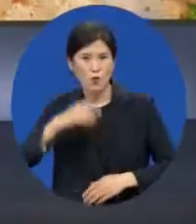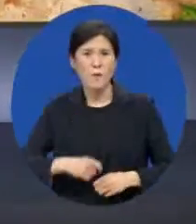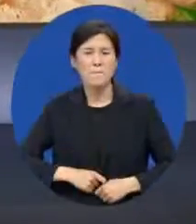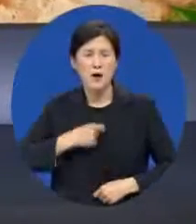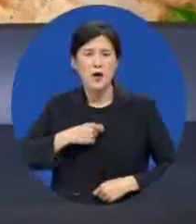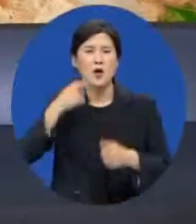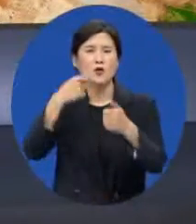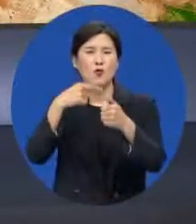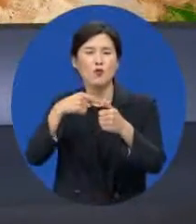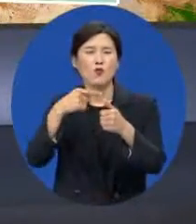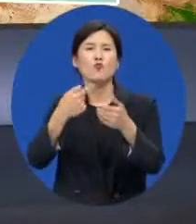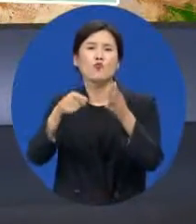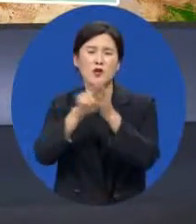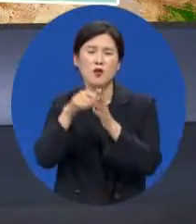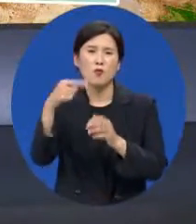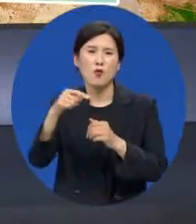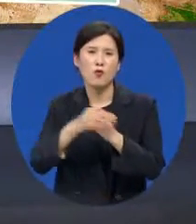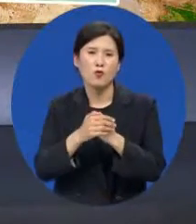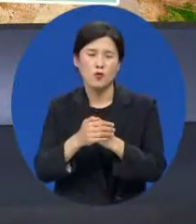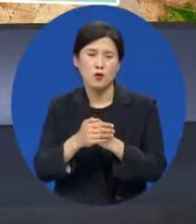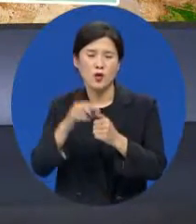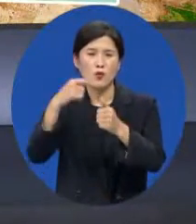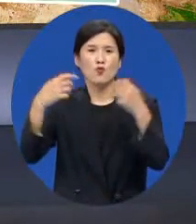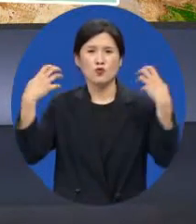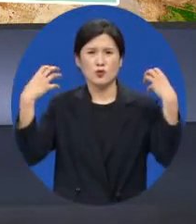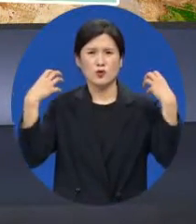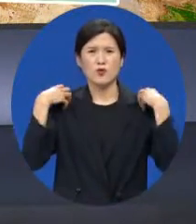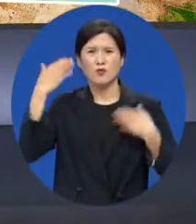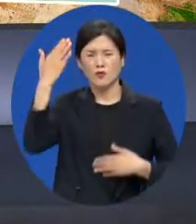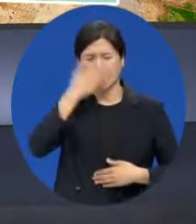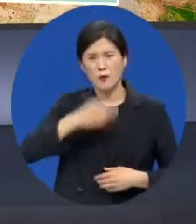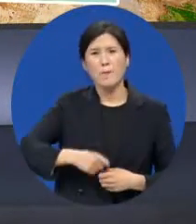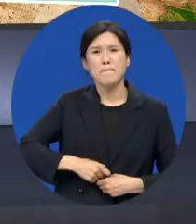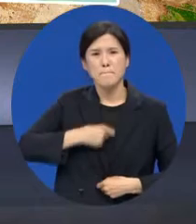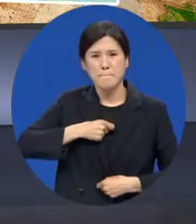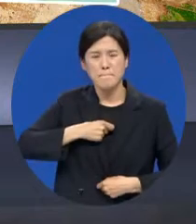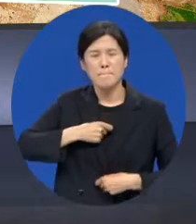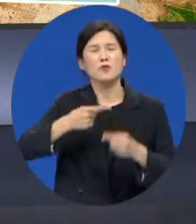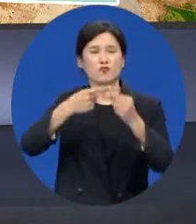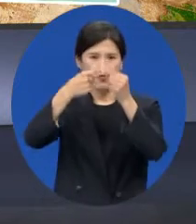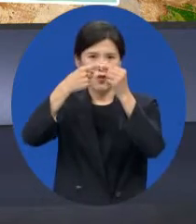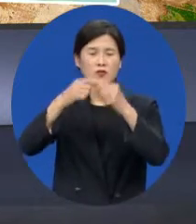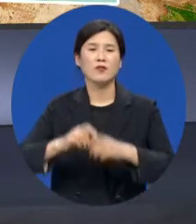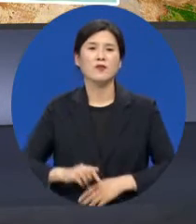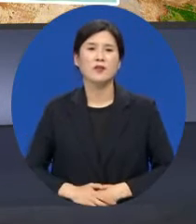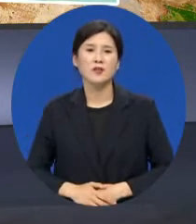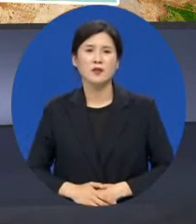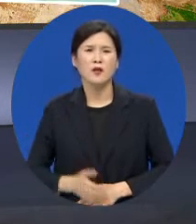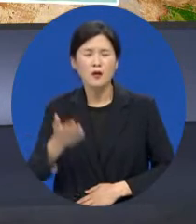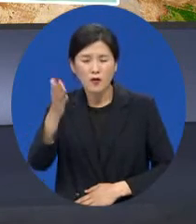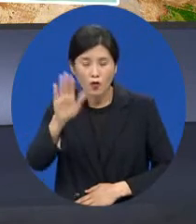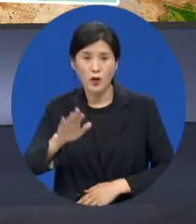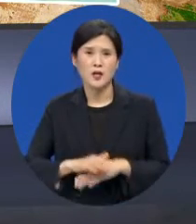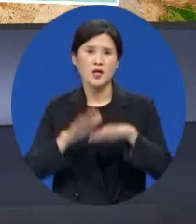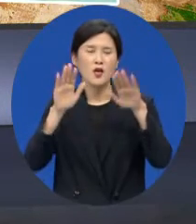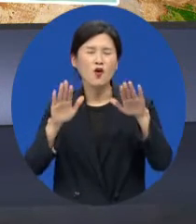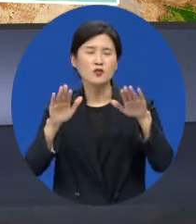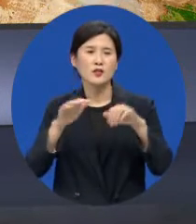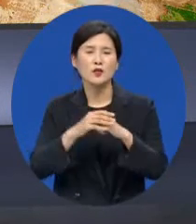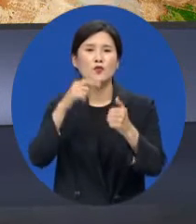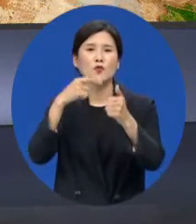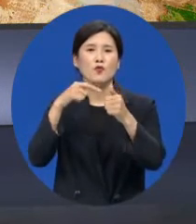교육을 하기 위해서는 교육청 투명도와 청렴도가 우선되어야 합니다 그럼에도 불구하고 현재